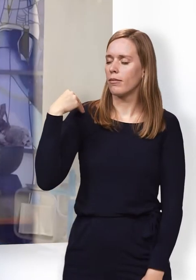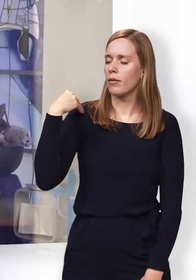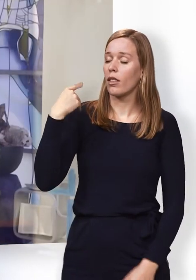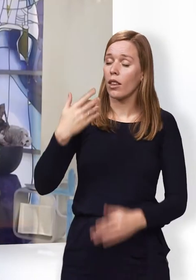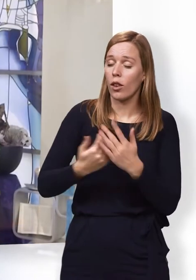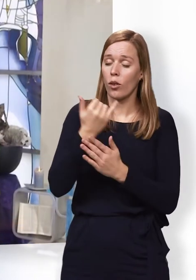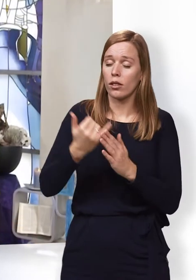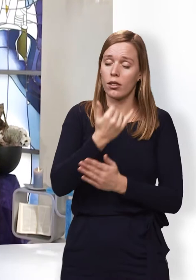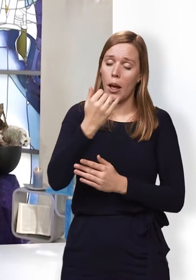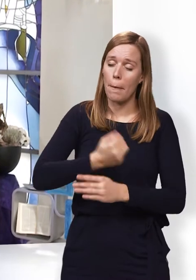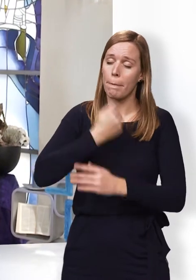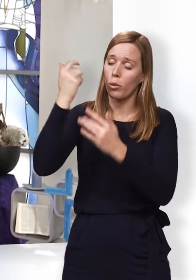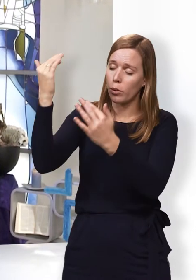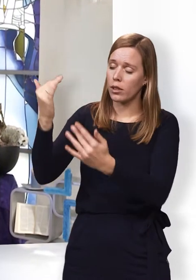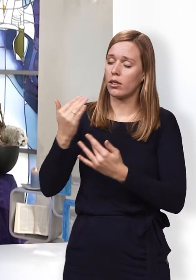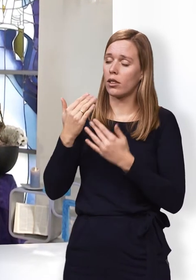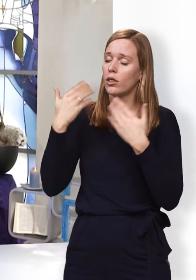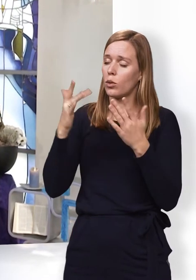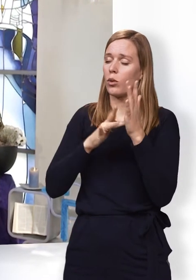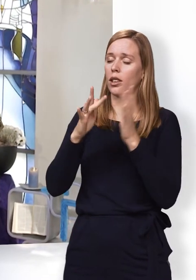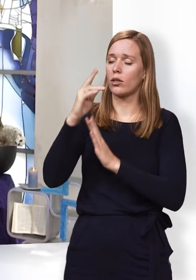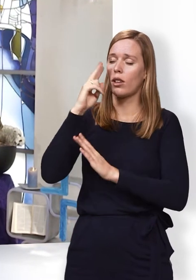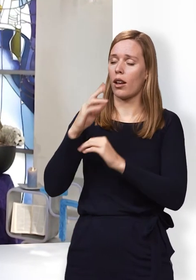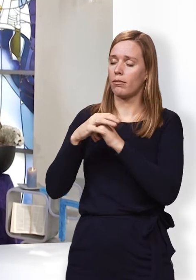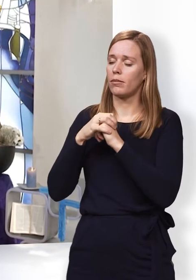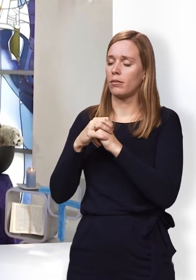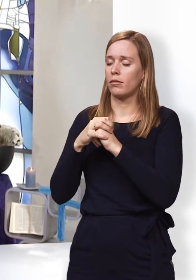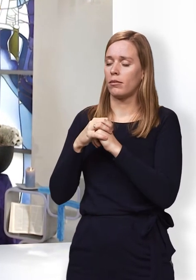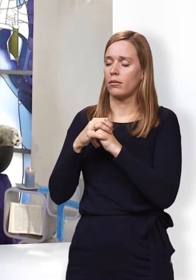Jahr. Das beten wir in Jesu Namen.